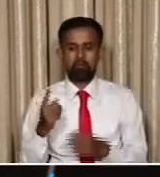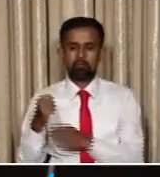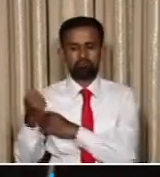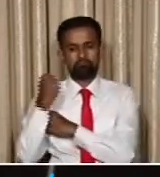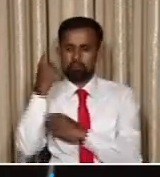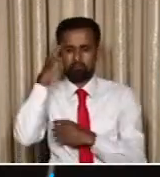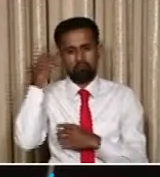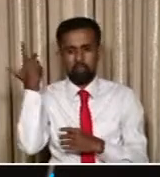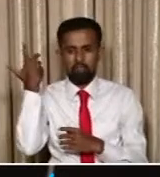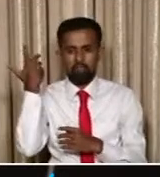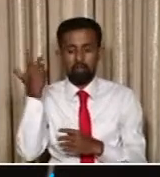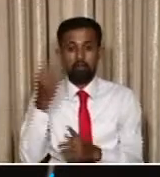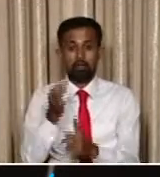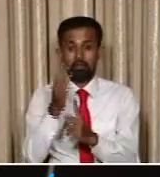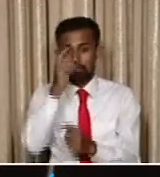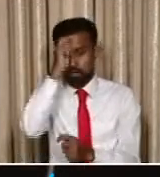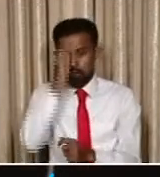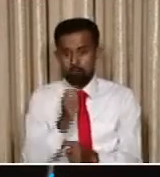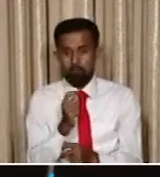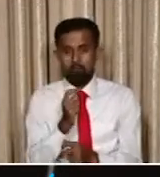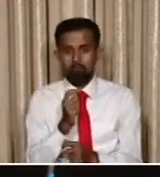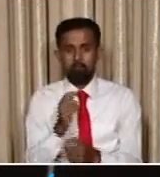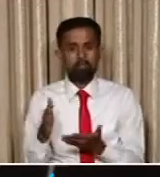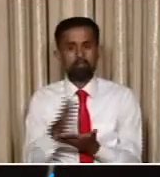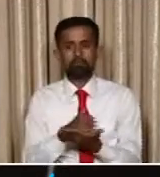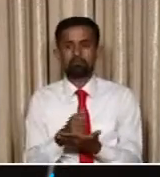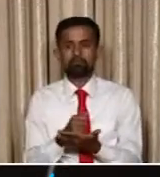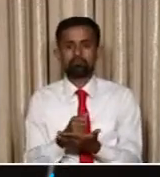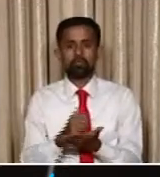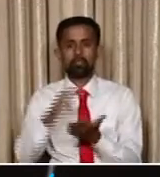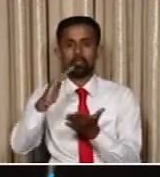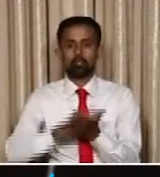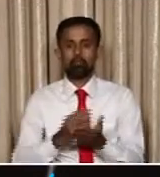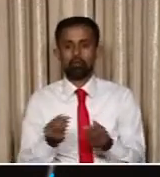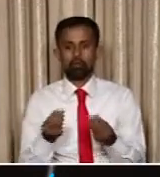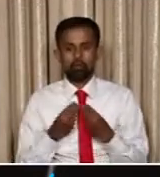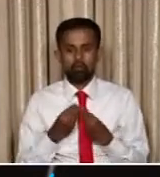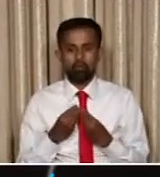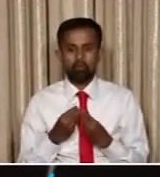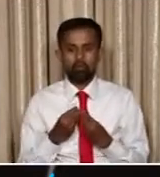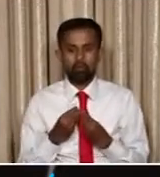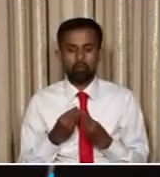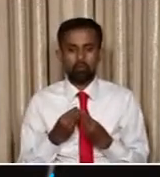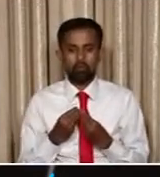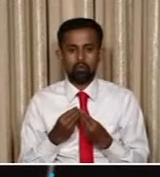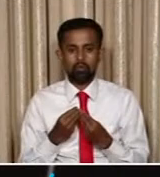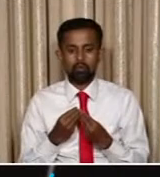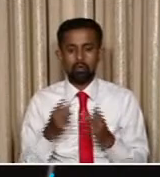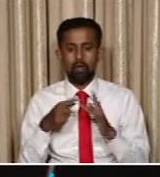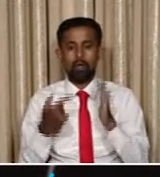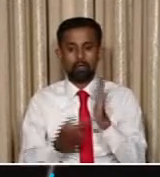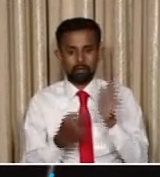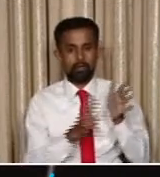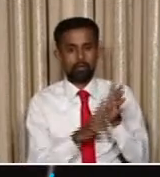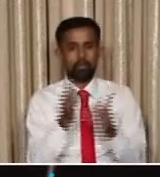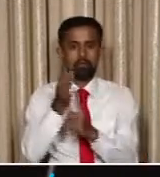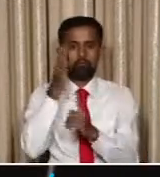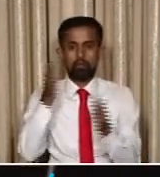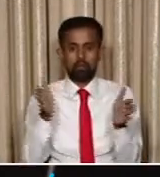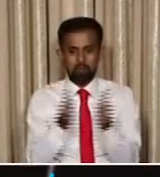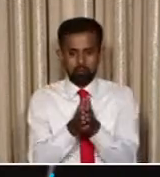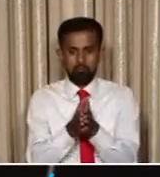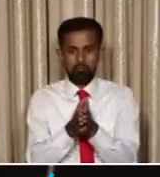කියලා හැබැයි සභාපතිතුමා මට ඒකට සම්පූර්ණයෙන්ම සහයෝගය දුන්නා මුල ඉඳන්ම ඒ ITN සභාපතිතුමා ඇතුළුව